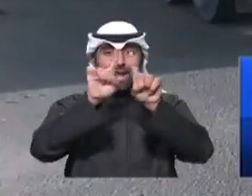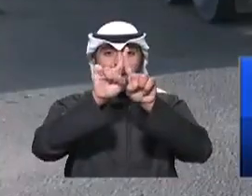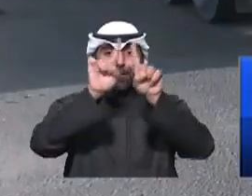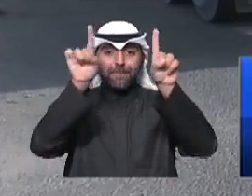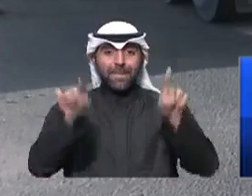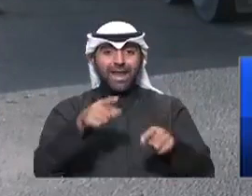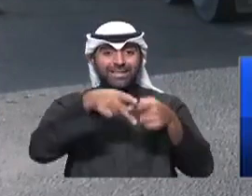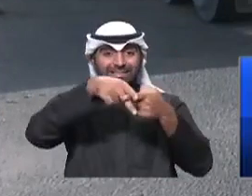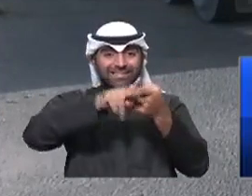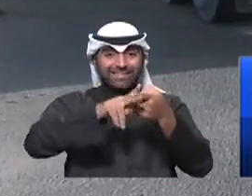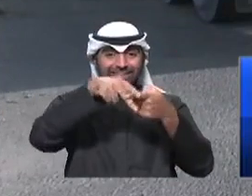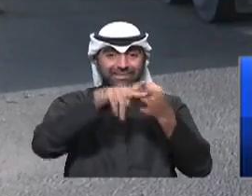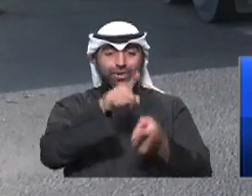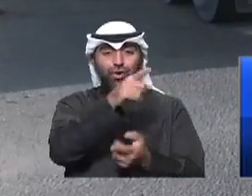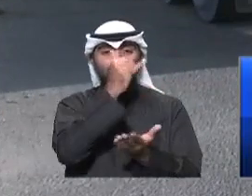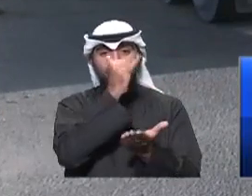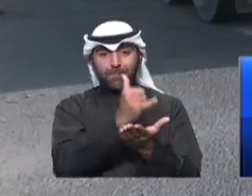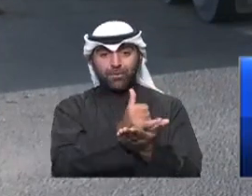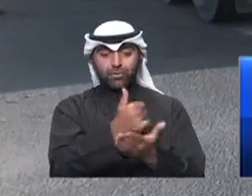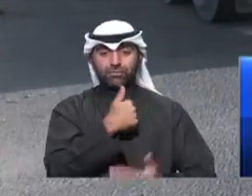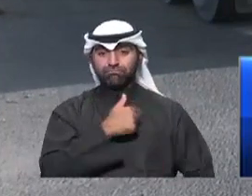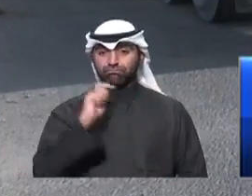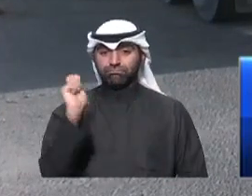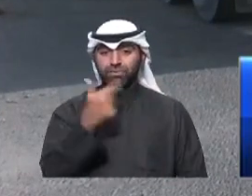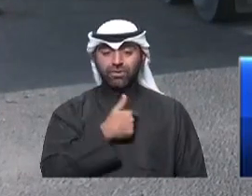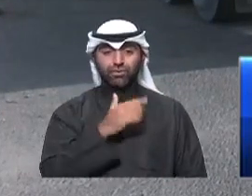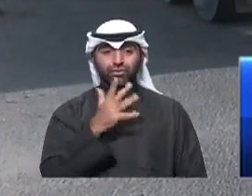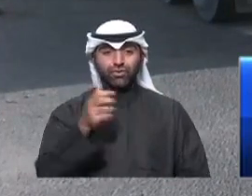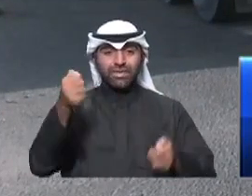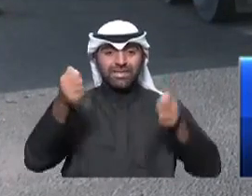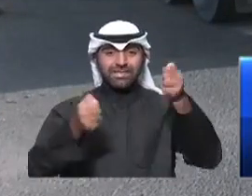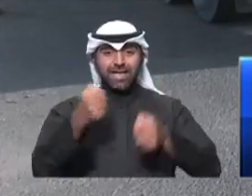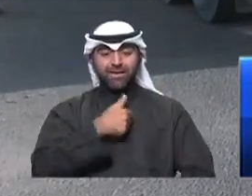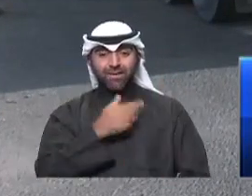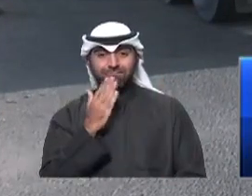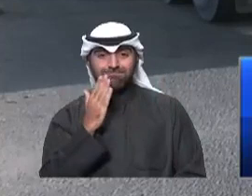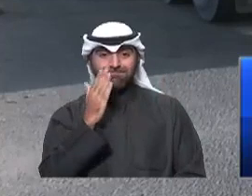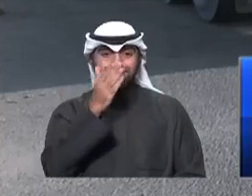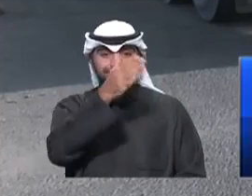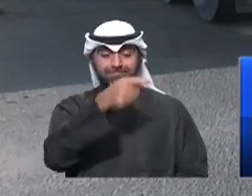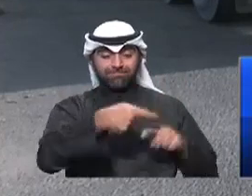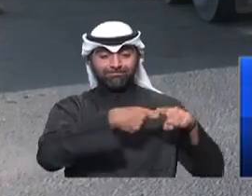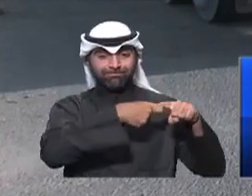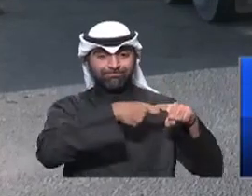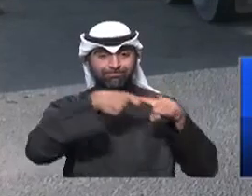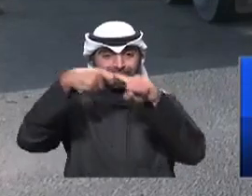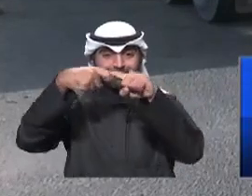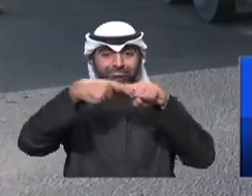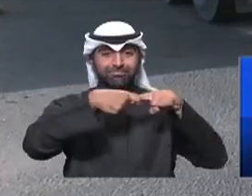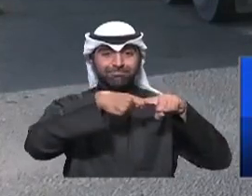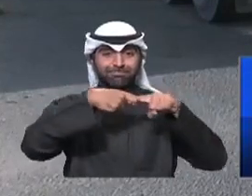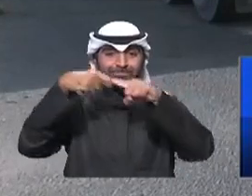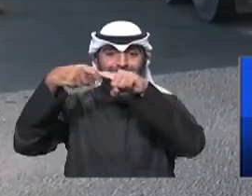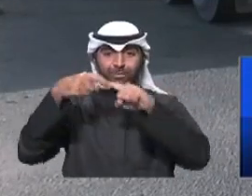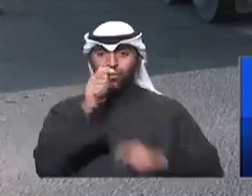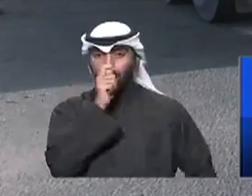علامة الإكس خلال 48 ساعة بعد انتهاء الفترة القانونية. مثل ما انتم شايفين اني نرفع السيارات احنا من